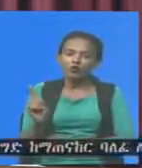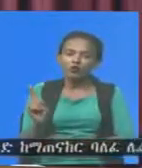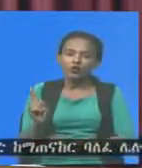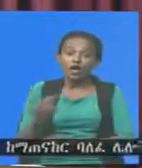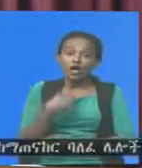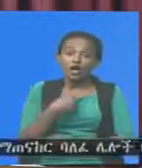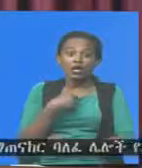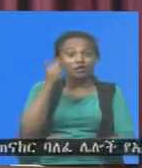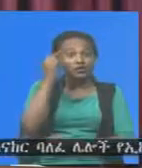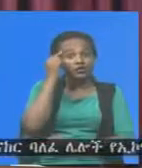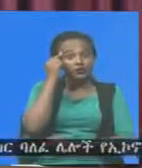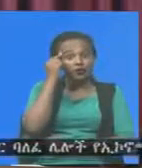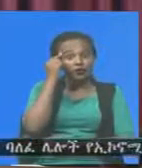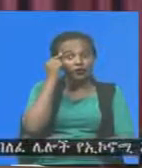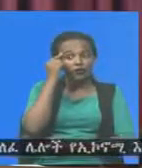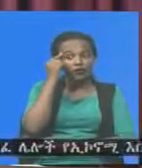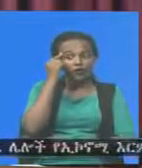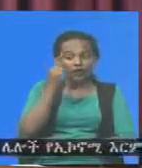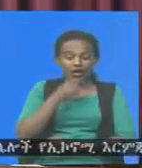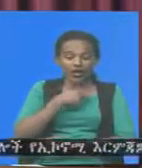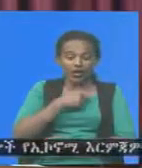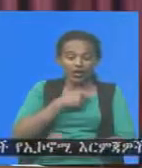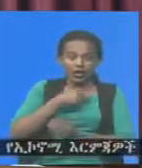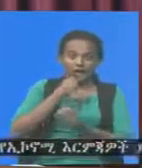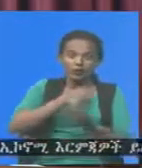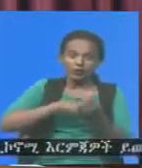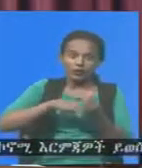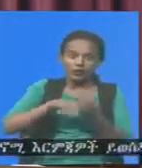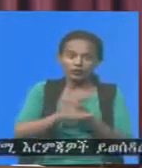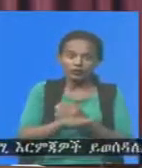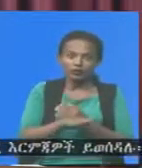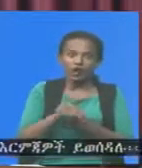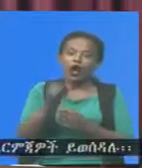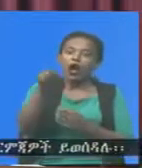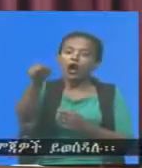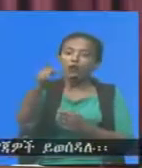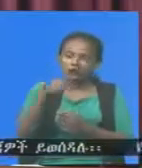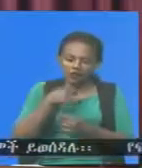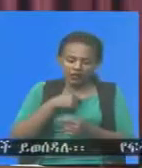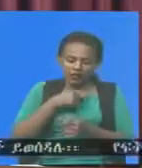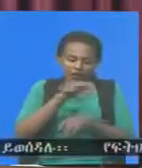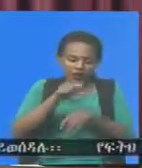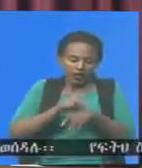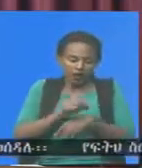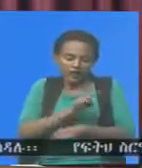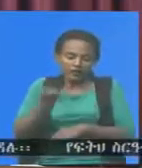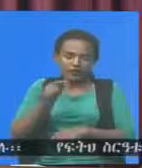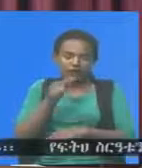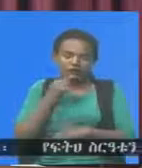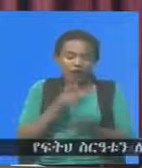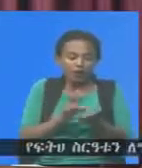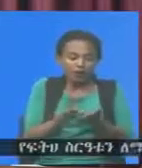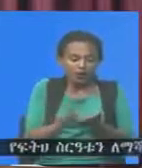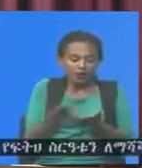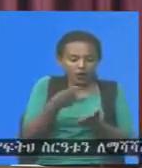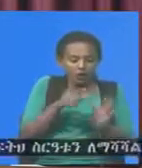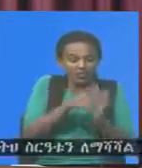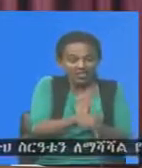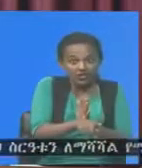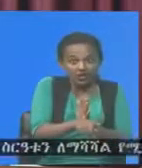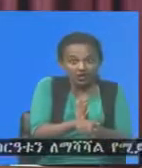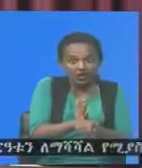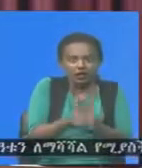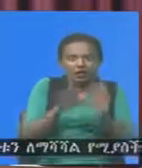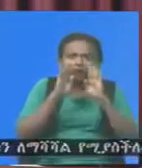እኔ ሳስበው ከኔ መንደር ውስጥ አንተ የኔ ብሔር አይደለህም ብዬ አባረሬ ወይም ገድዬ